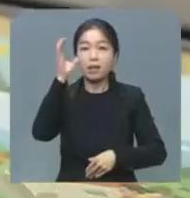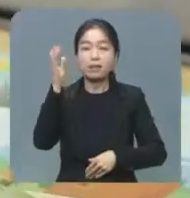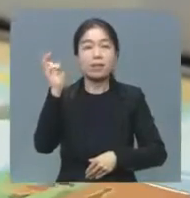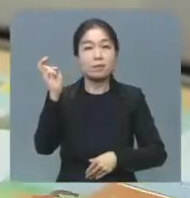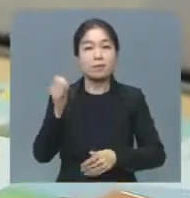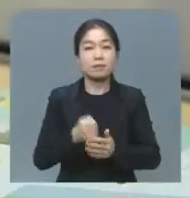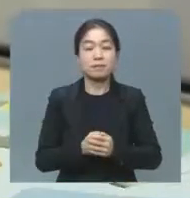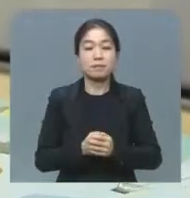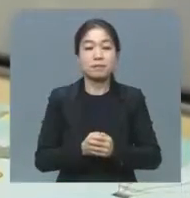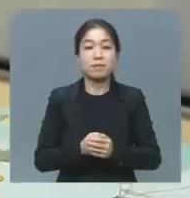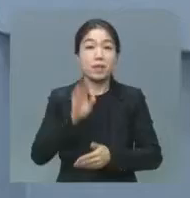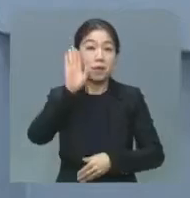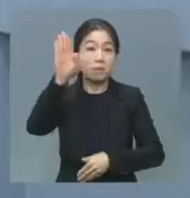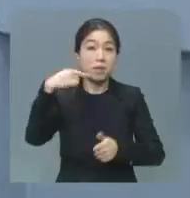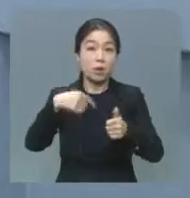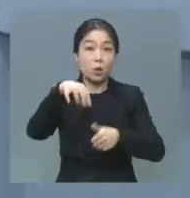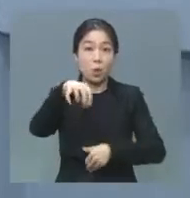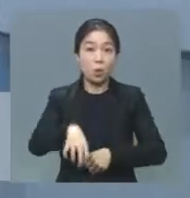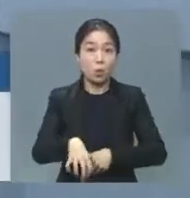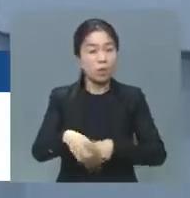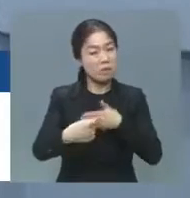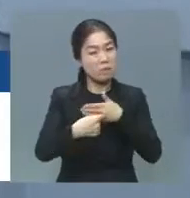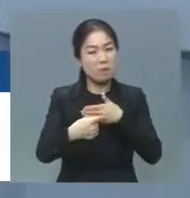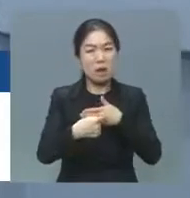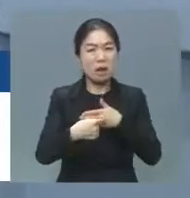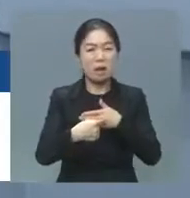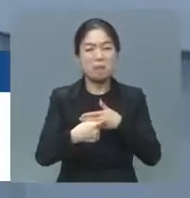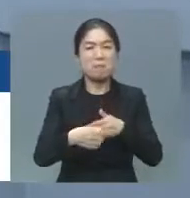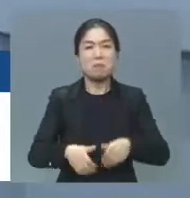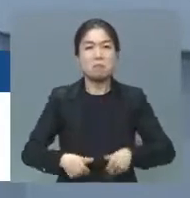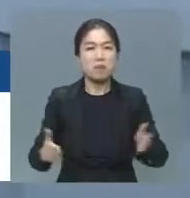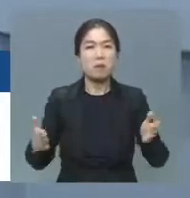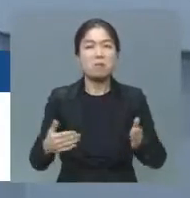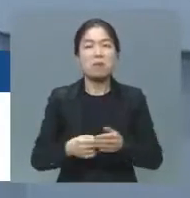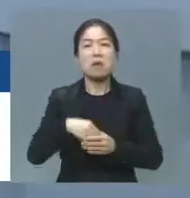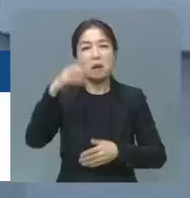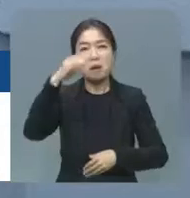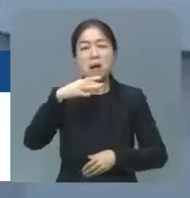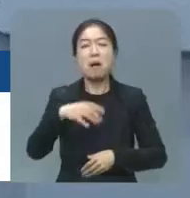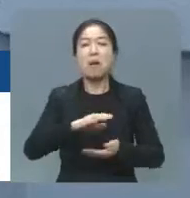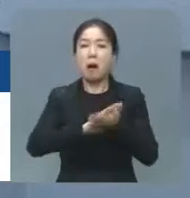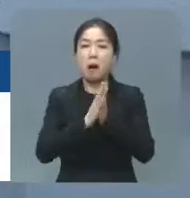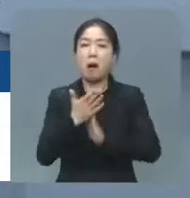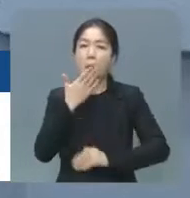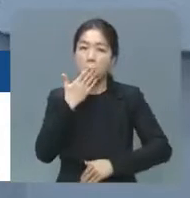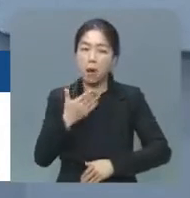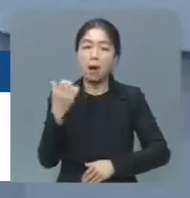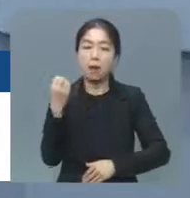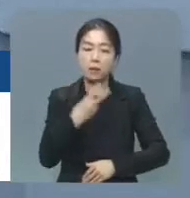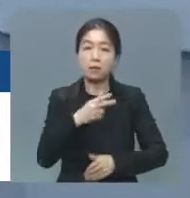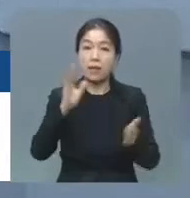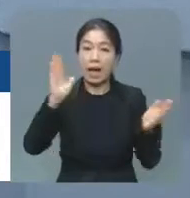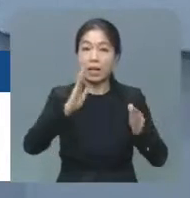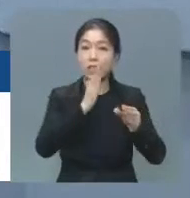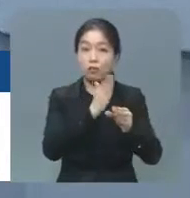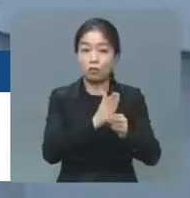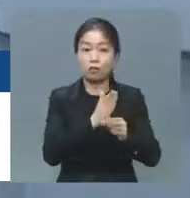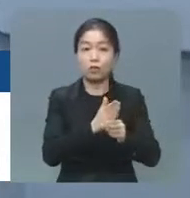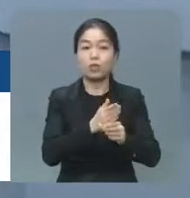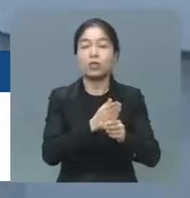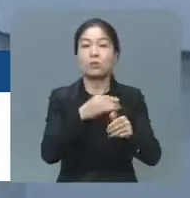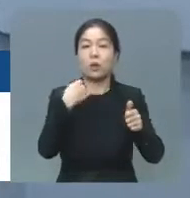미래의 교실에서는 형식적인 어떤 교실 보다는 아무래도 좀 가변성이 있고 그 다음에 학생 중심의